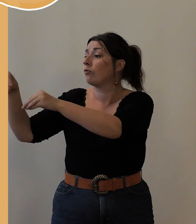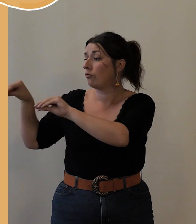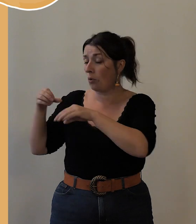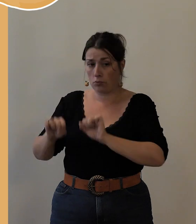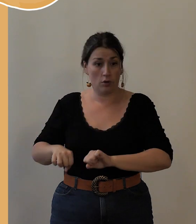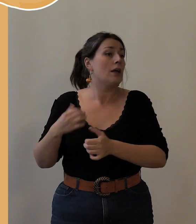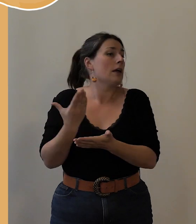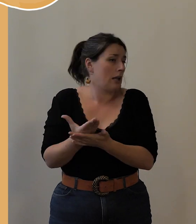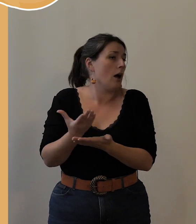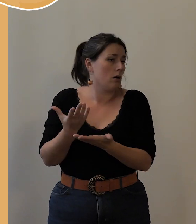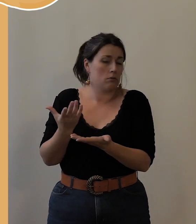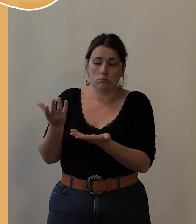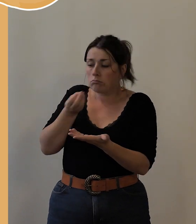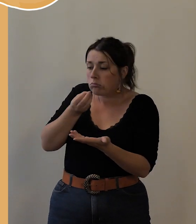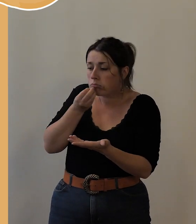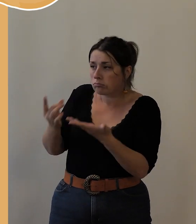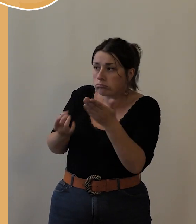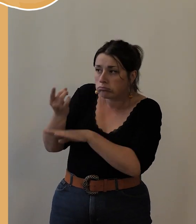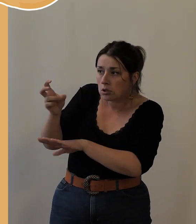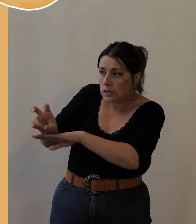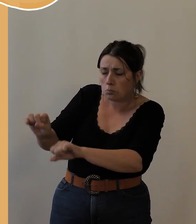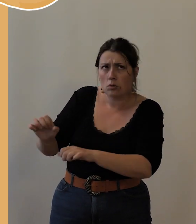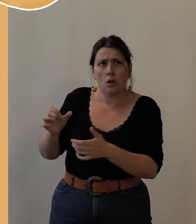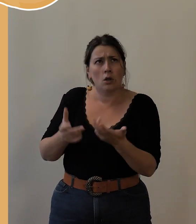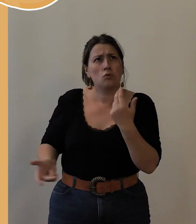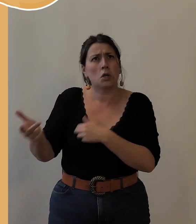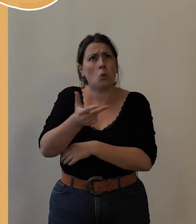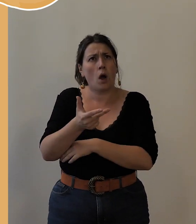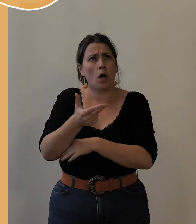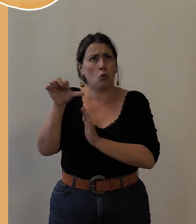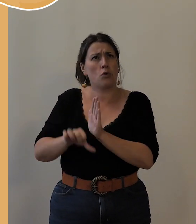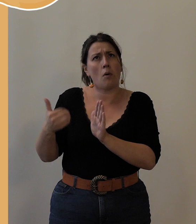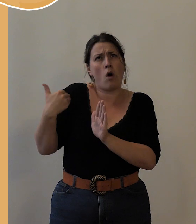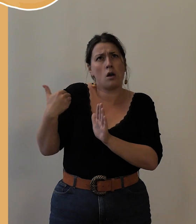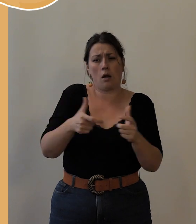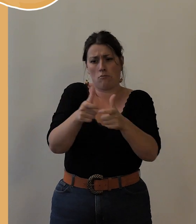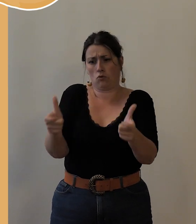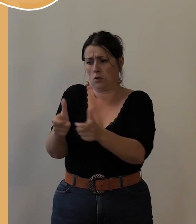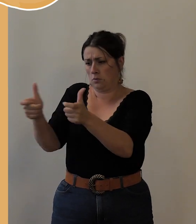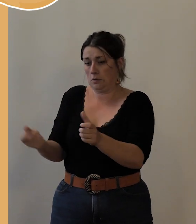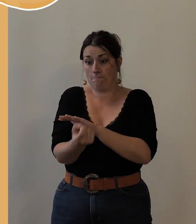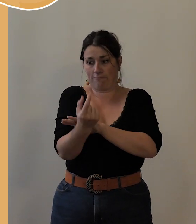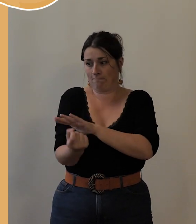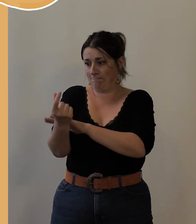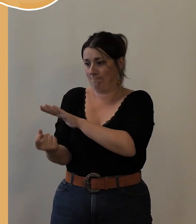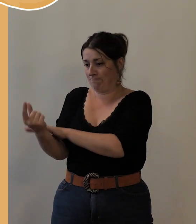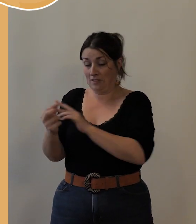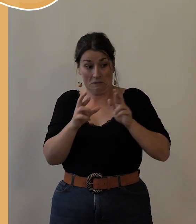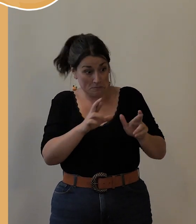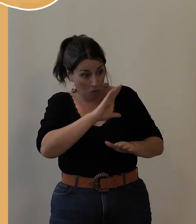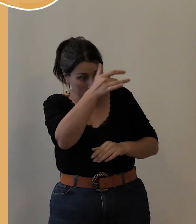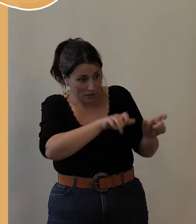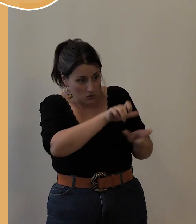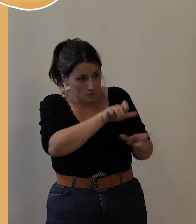garantie. Ils sont là depuis à peu près tous les trois, depuis un mois. Donc, c'est tout récent. Et on espère que d'autres personnes autour du vélo vont pouvoir